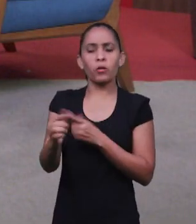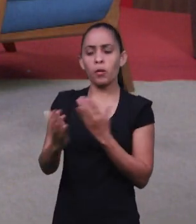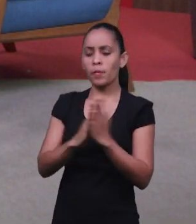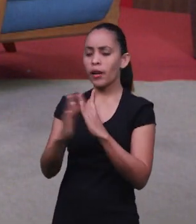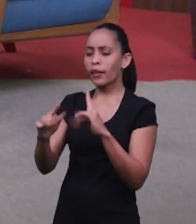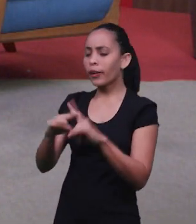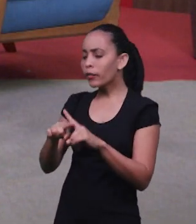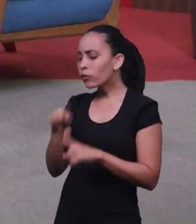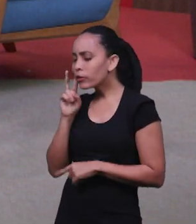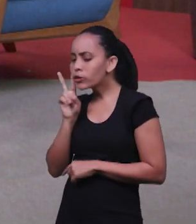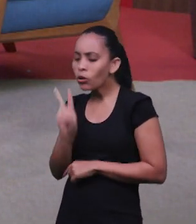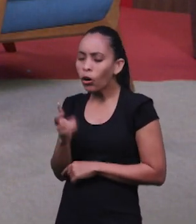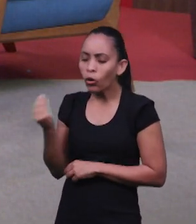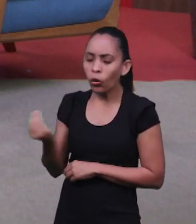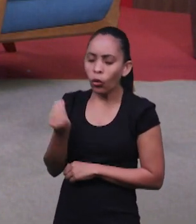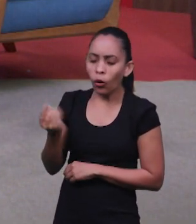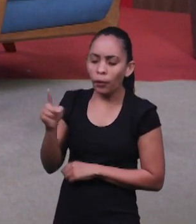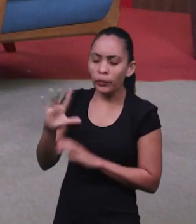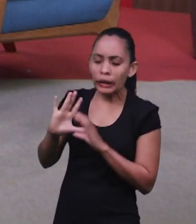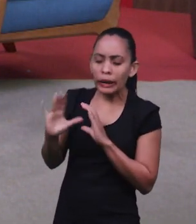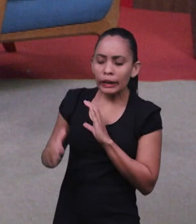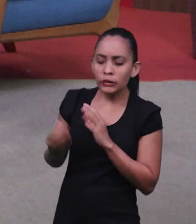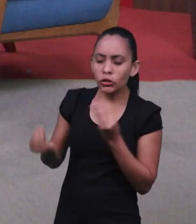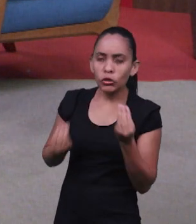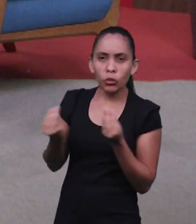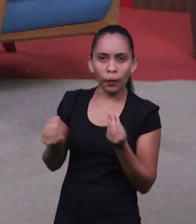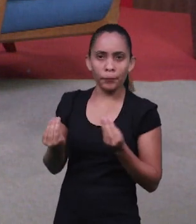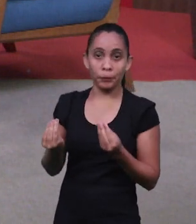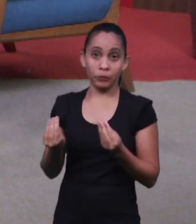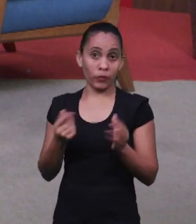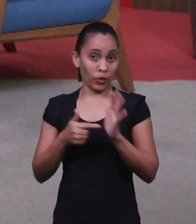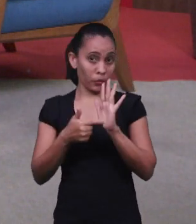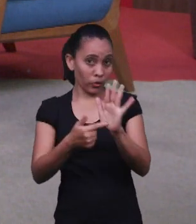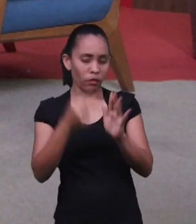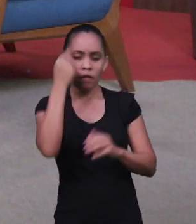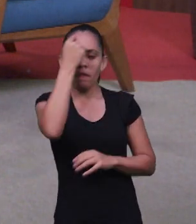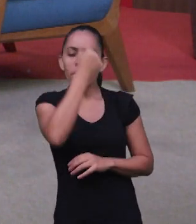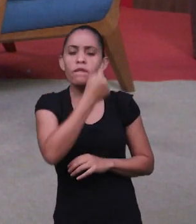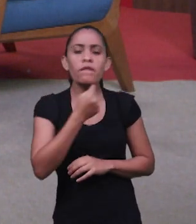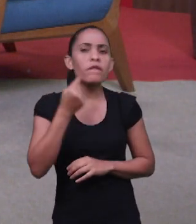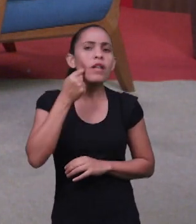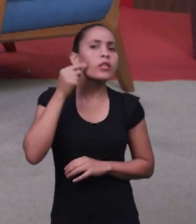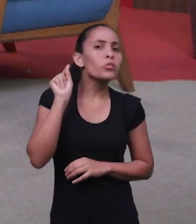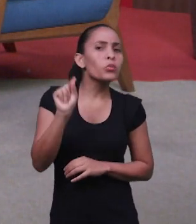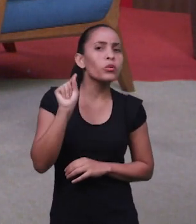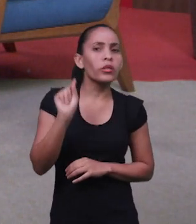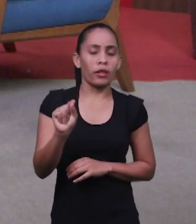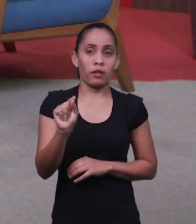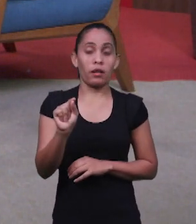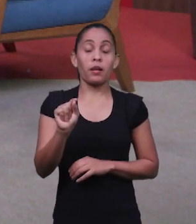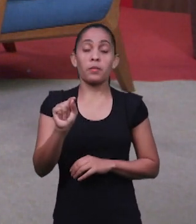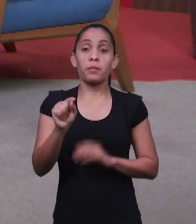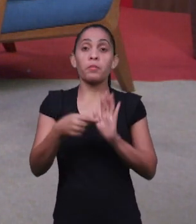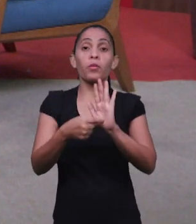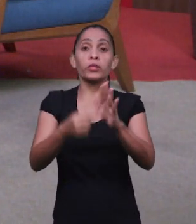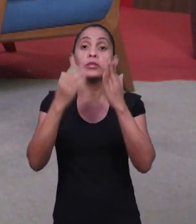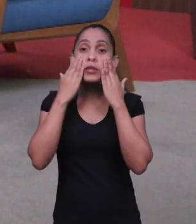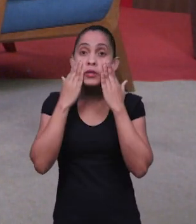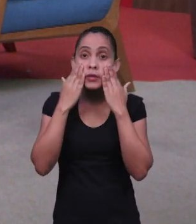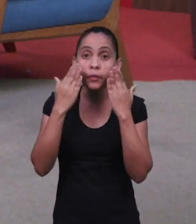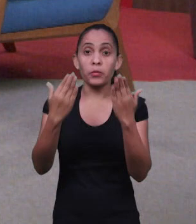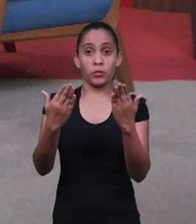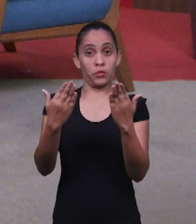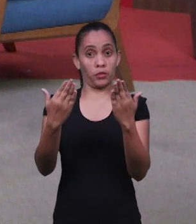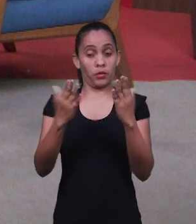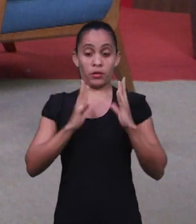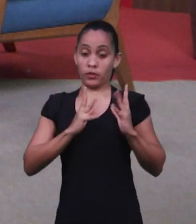visage. Quelqu'un peut dire, Josias, ces jours, pourquoi face? C'est ce que vous avez dit. C'est la face de la sanctification, c'est